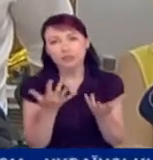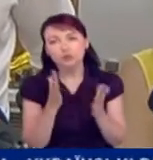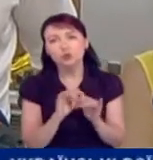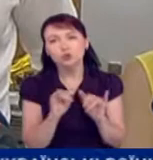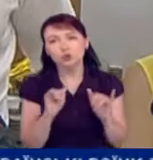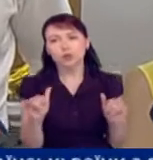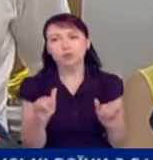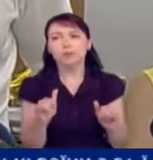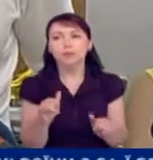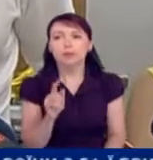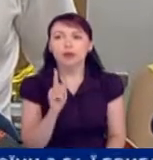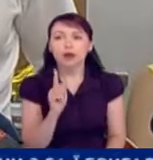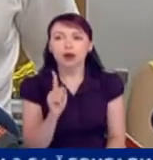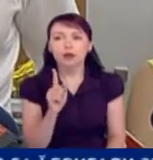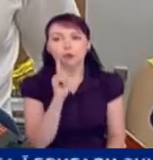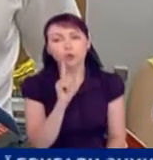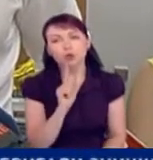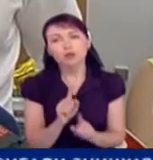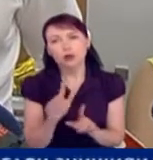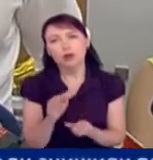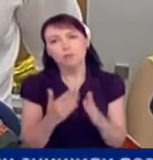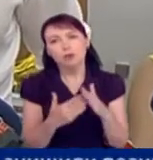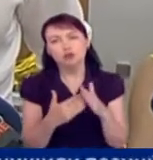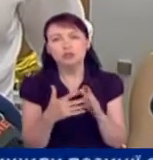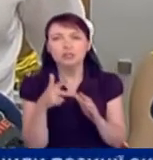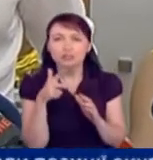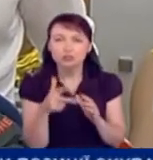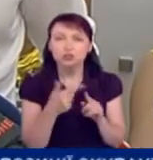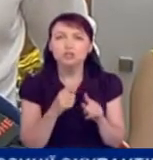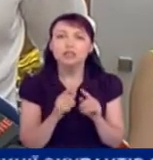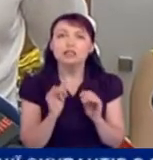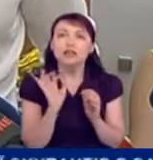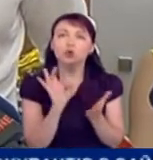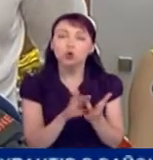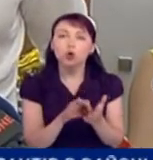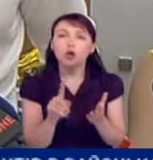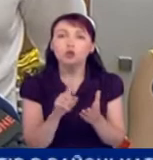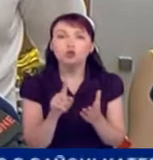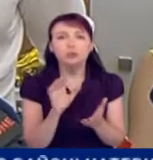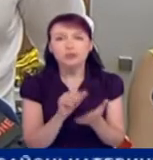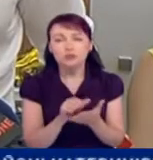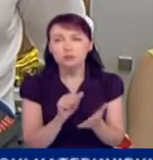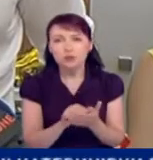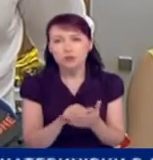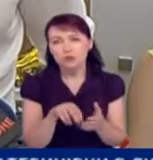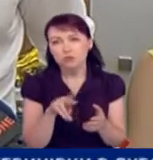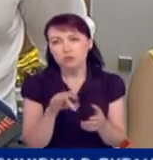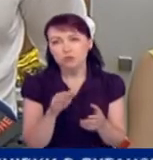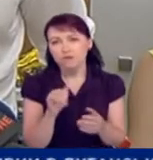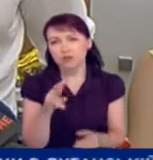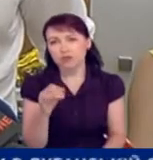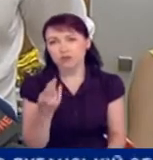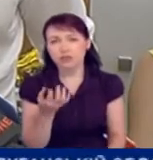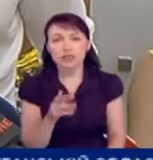Але, ну, так, поки що така межа. 3 тисячі – це для того, щоб не займатися профанацією, як це було раніше.